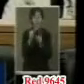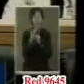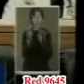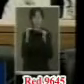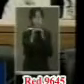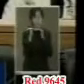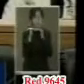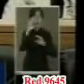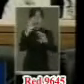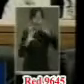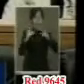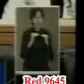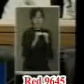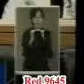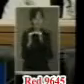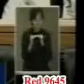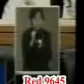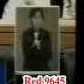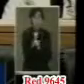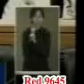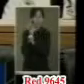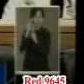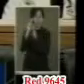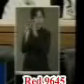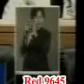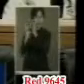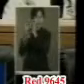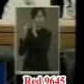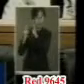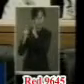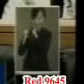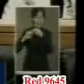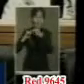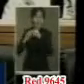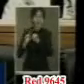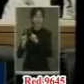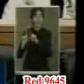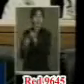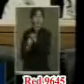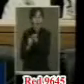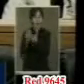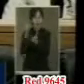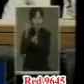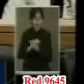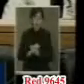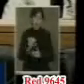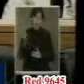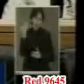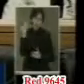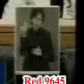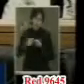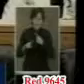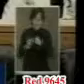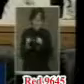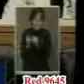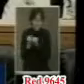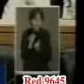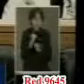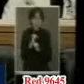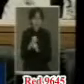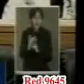ไตยใช้กระบวนการทางกฎหมายในการแก้ไขปัญหาคนที่เป็นเพื่อนมิตรในการร่วมต่อสู้บอกว่าอย่าออกม